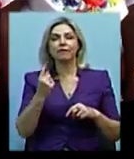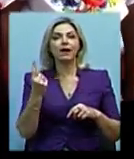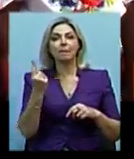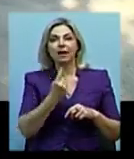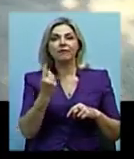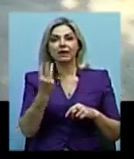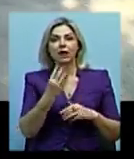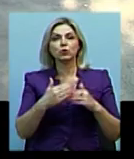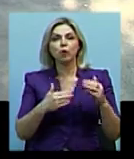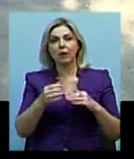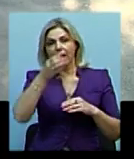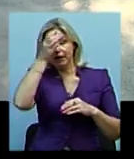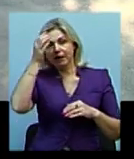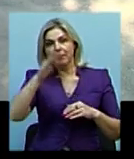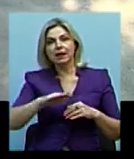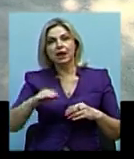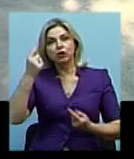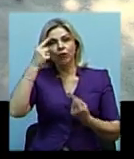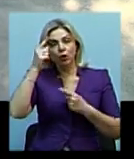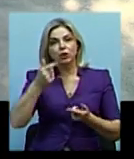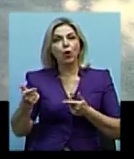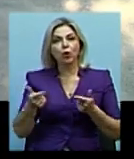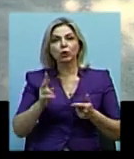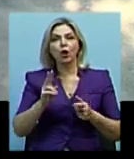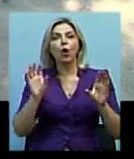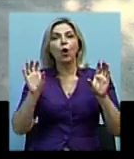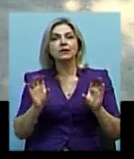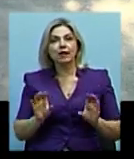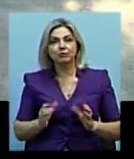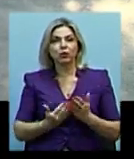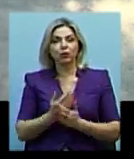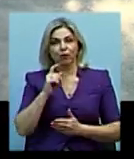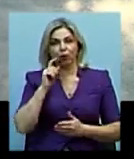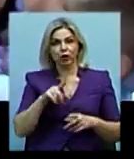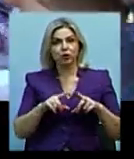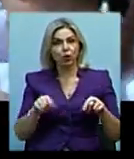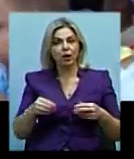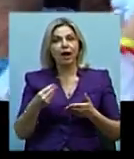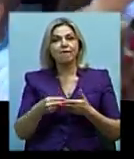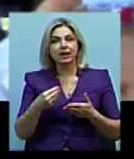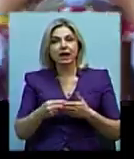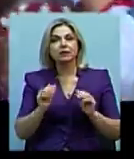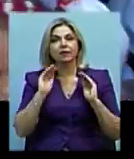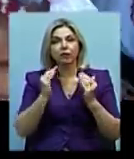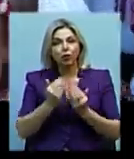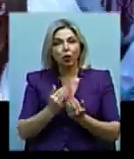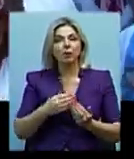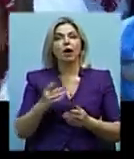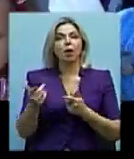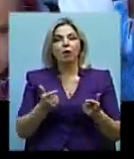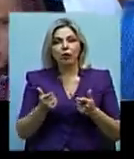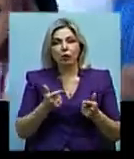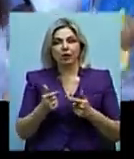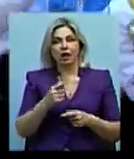1-3 ступенів Академія дитячої творчості готова до концепції нової української школи. Фінансова автономія дозволила підготуватись до